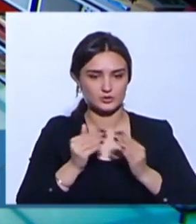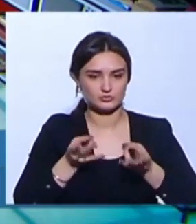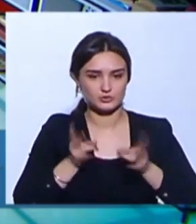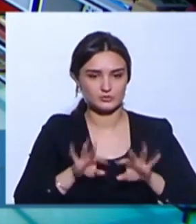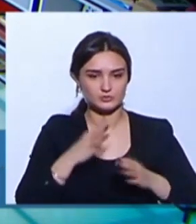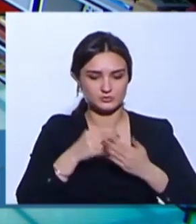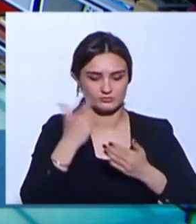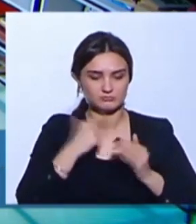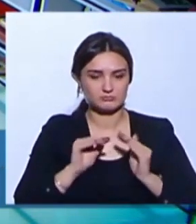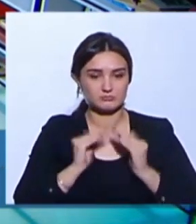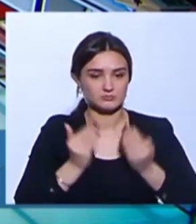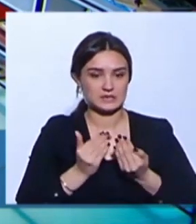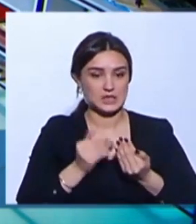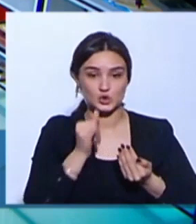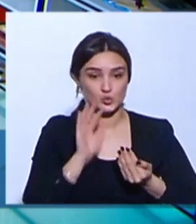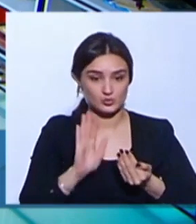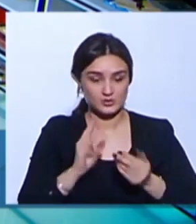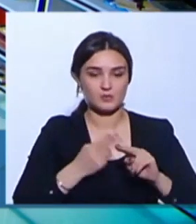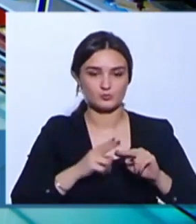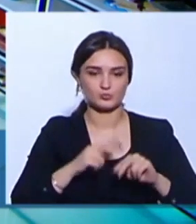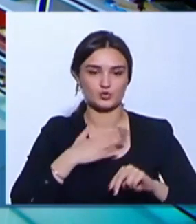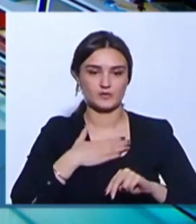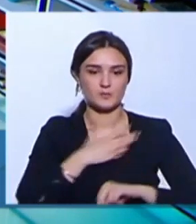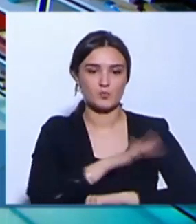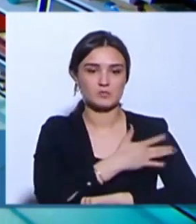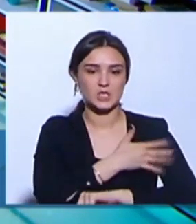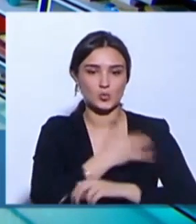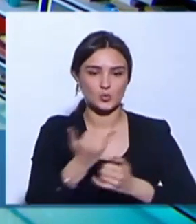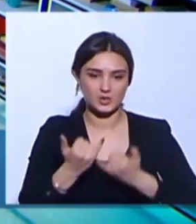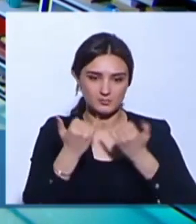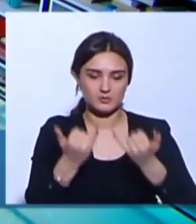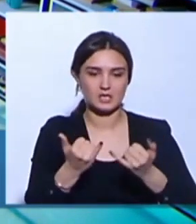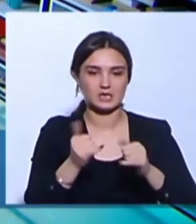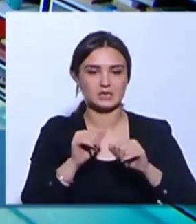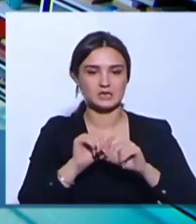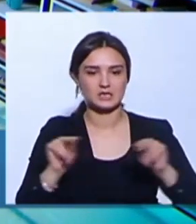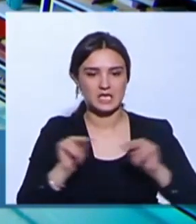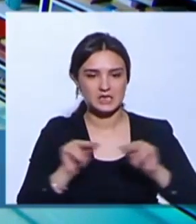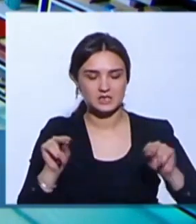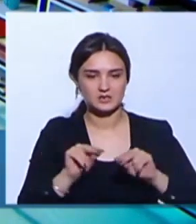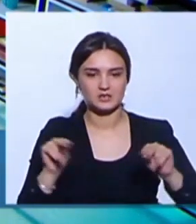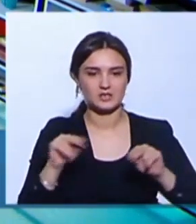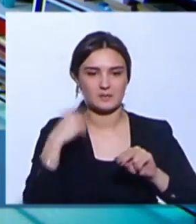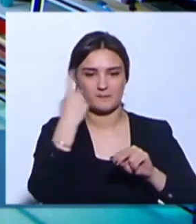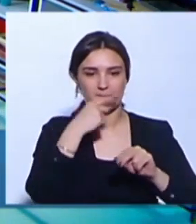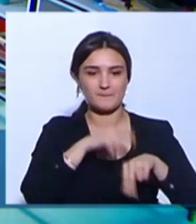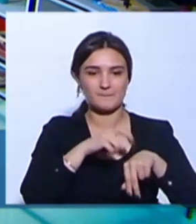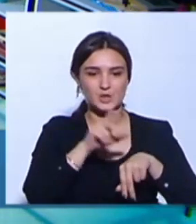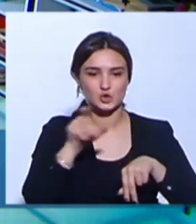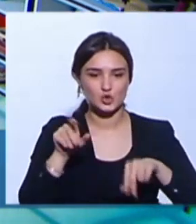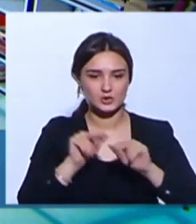გააკეთოს თვითიზოლაცია, ამდენად ჩვენი მომსახურება, ტრენინგი პაციენტების პერსონალის